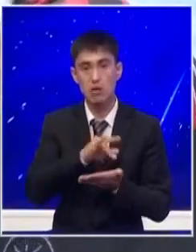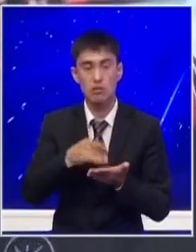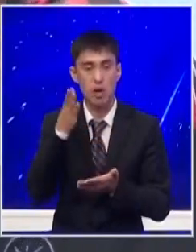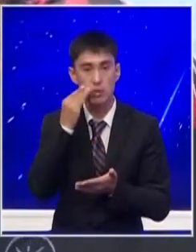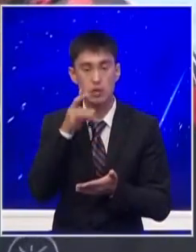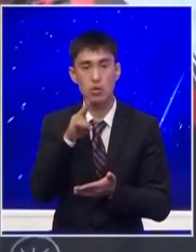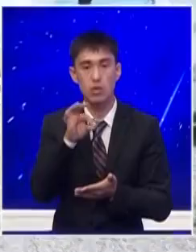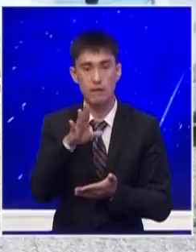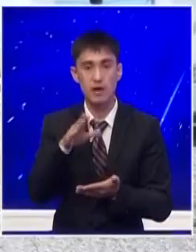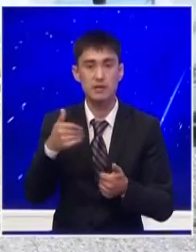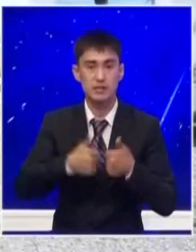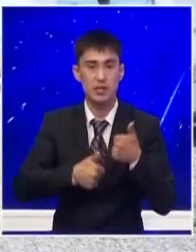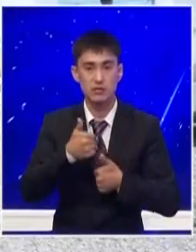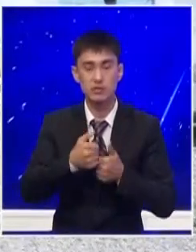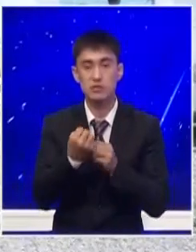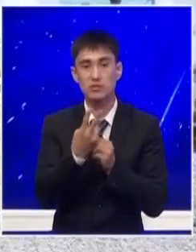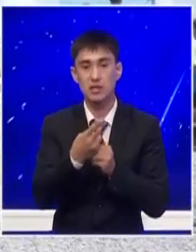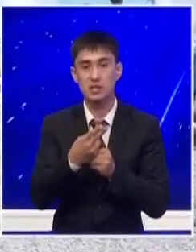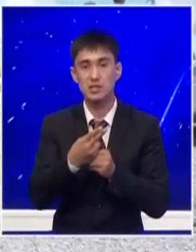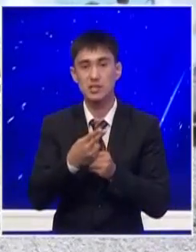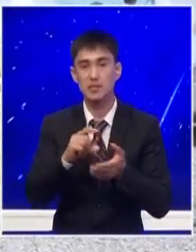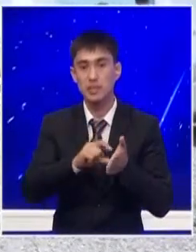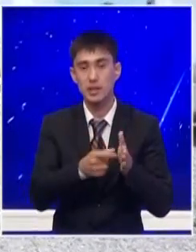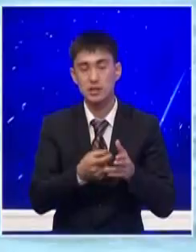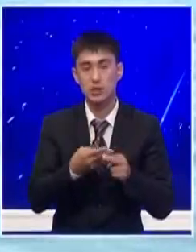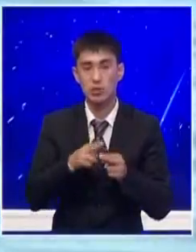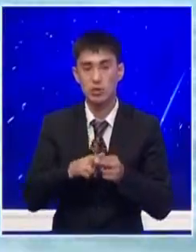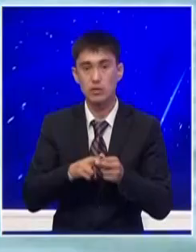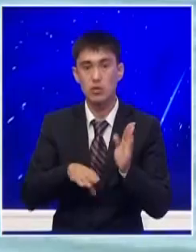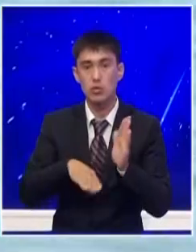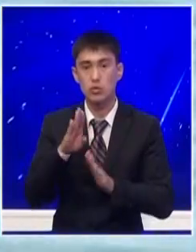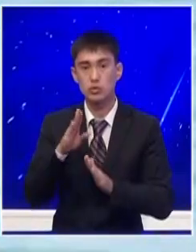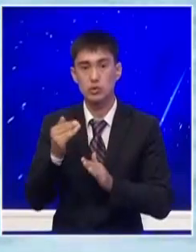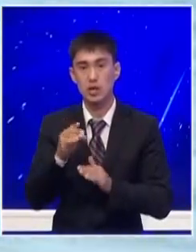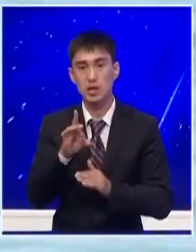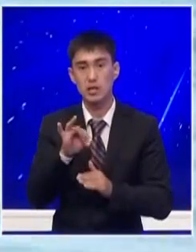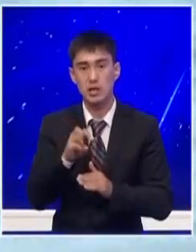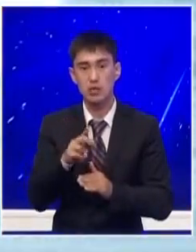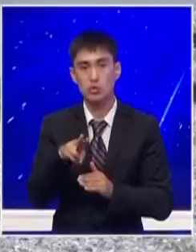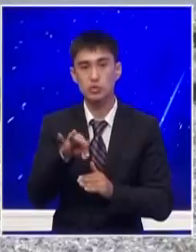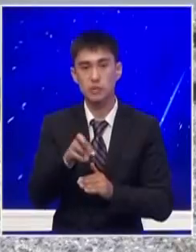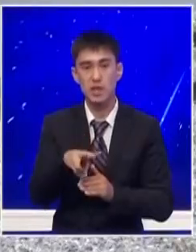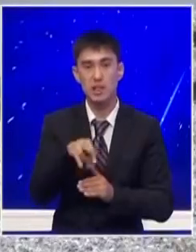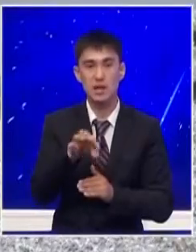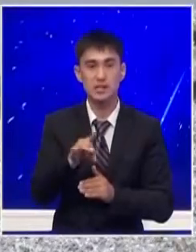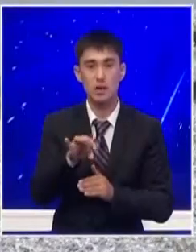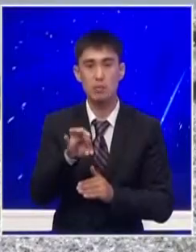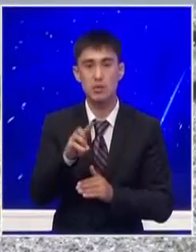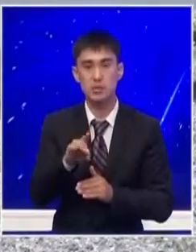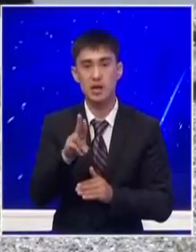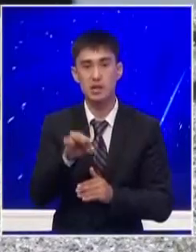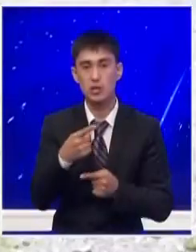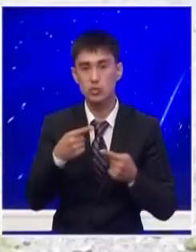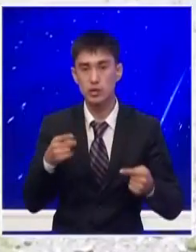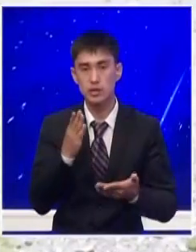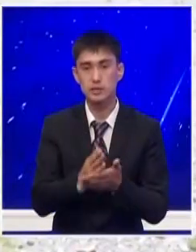и Конаев. Они соревнуются в 12 классах, среди которых луч, луч-радиал, луч-мини, лазер, оптимист, кадет и